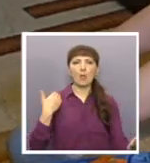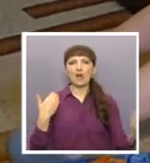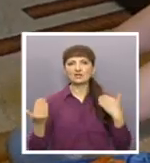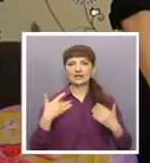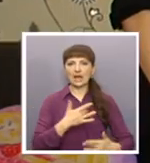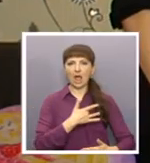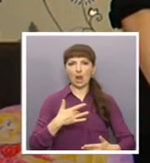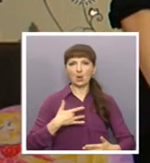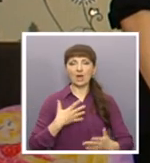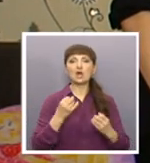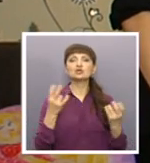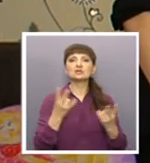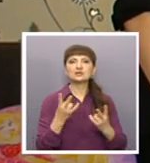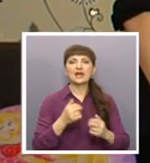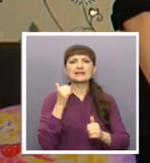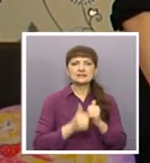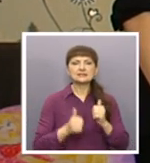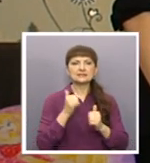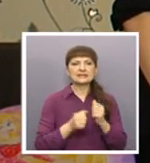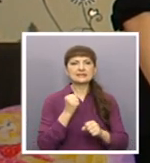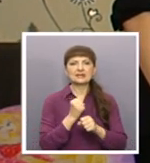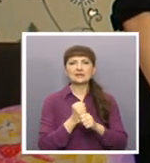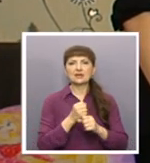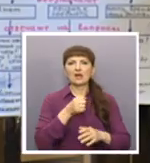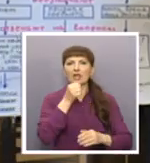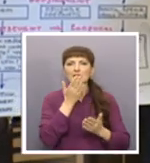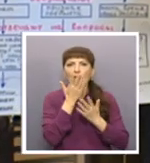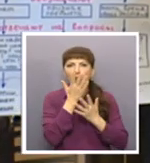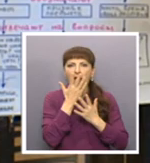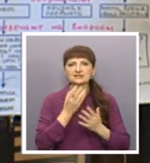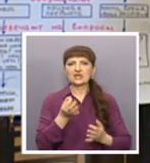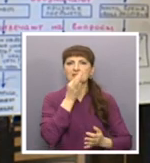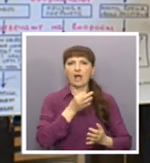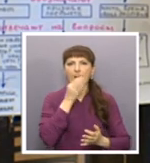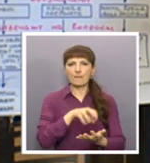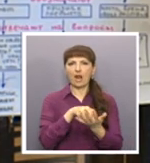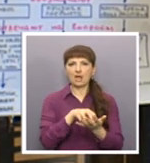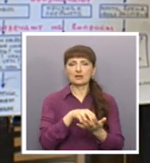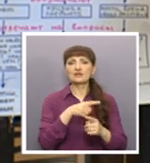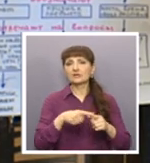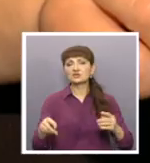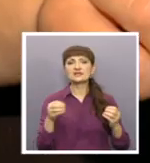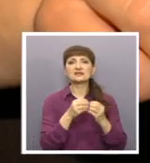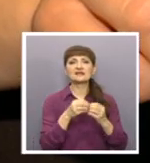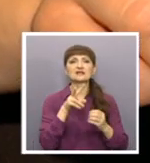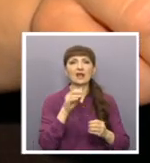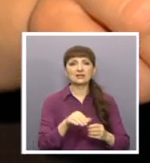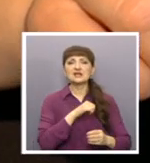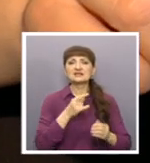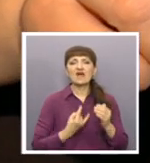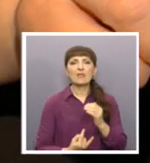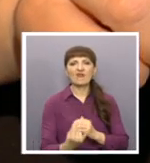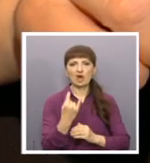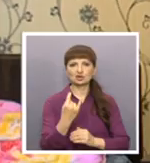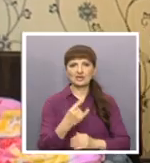А еще жизненно необходимо день изо дня делать ингаляции и принимать горсть таблеток. И так уже на протяжении 10 лет – с самого рождения